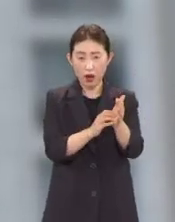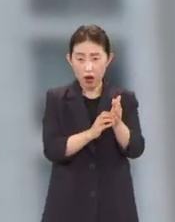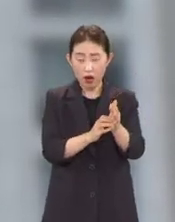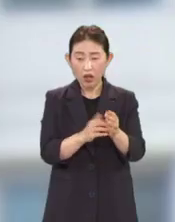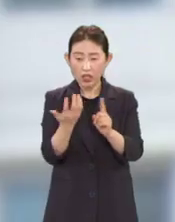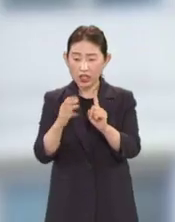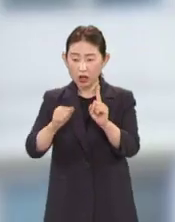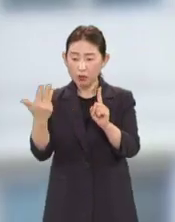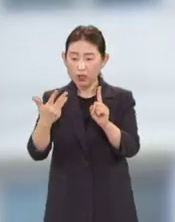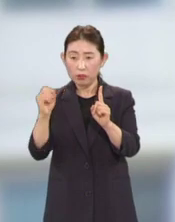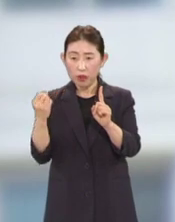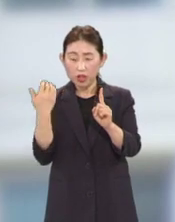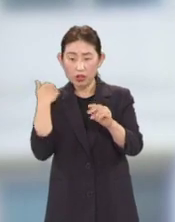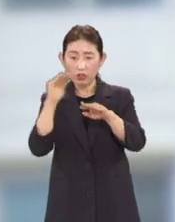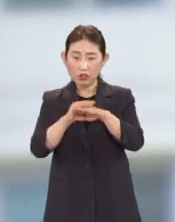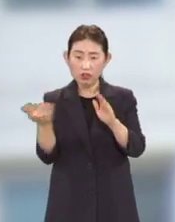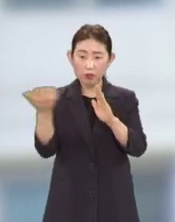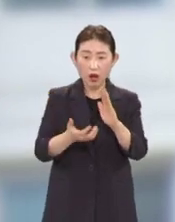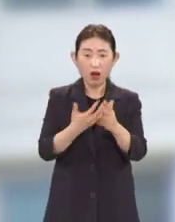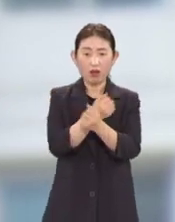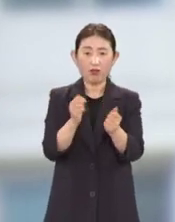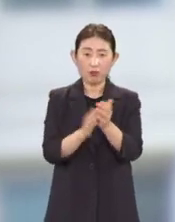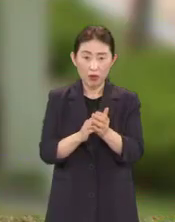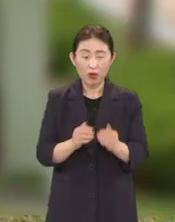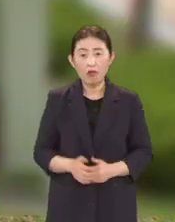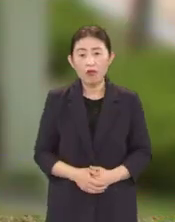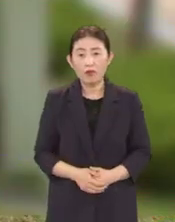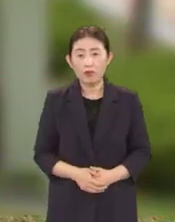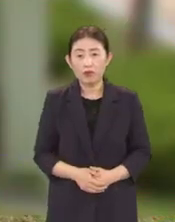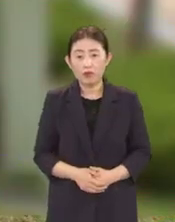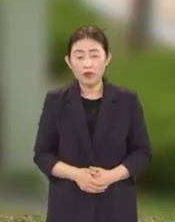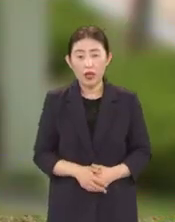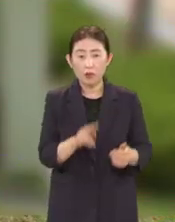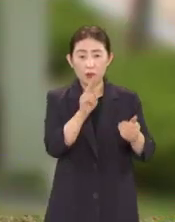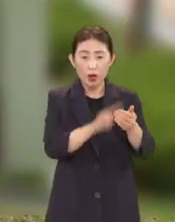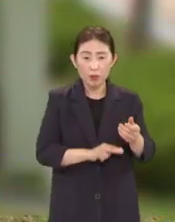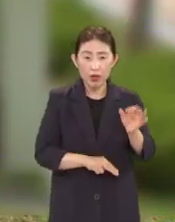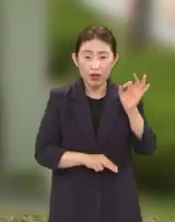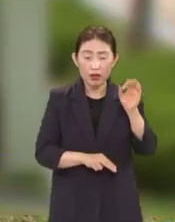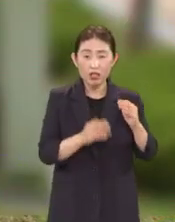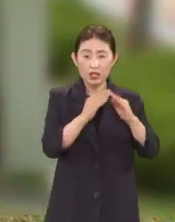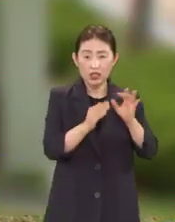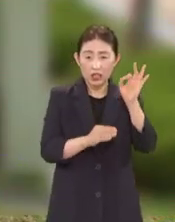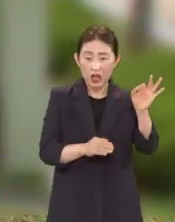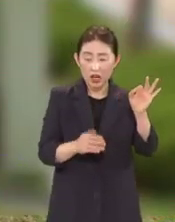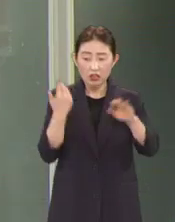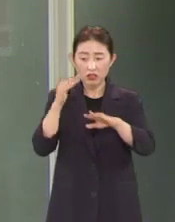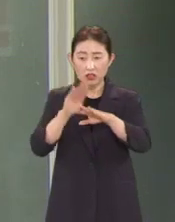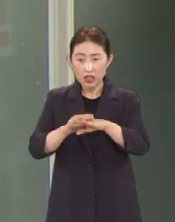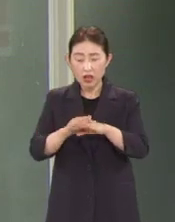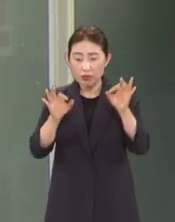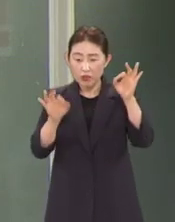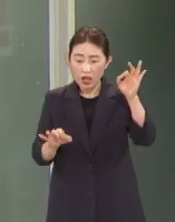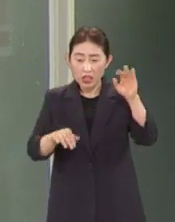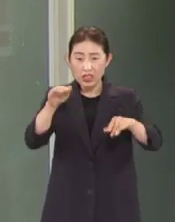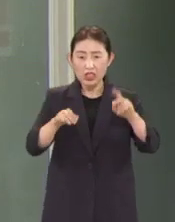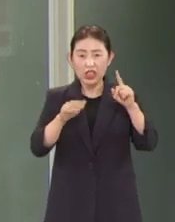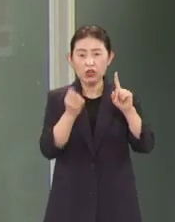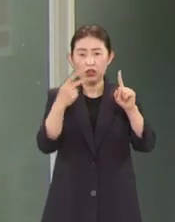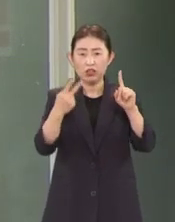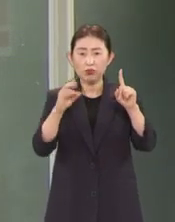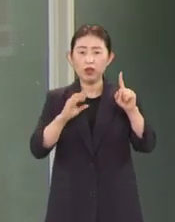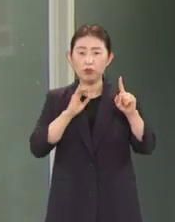1억 8천만원에 전세계약이 체결됐습니다 매매가와 전세가 차이가 1억 2천만원에 불과합니다